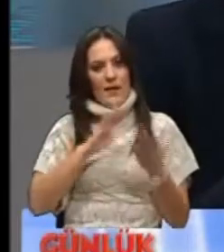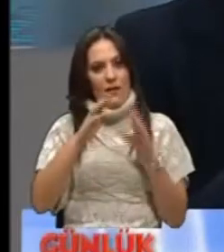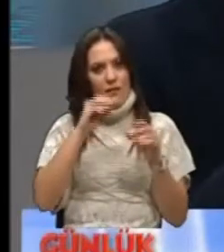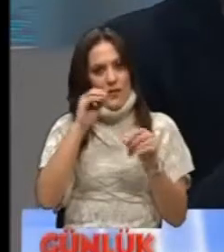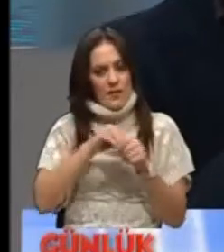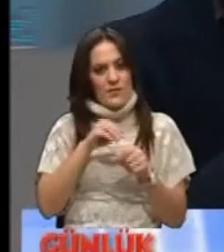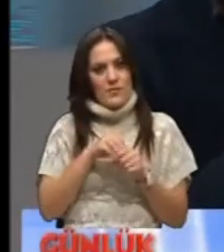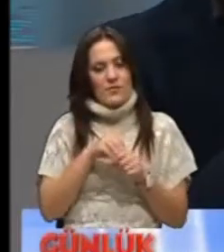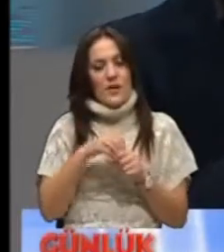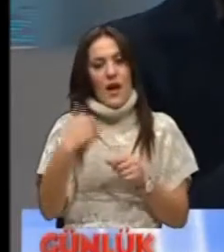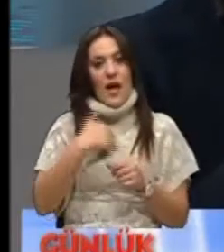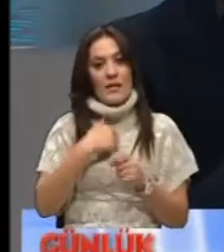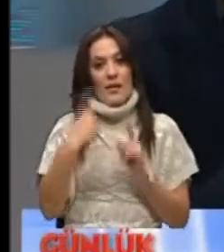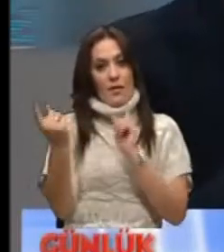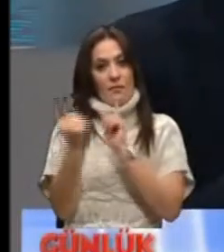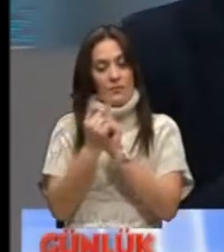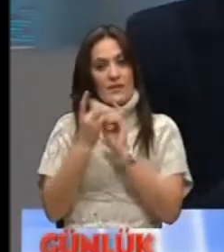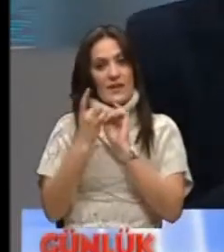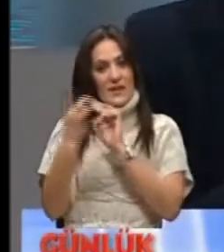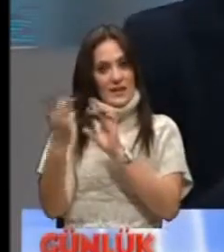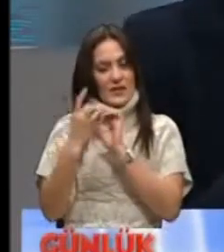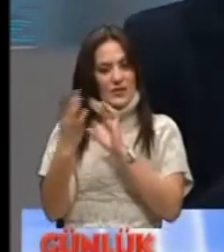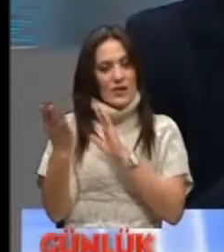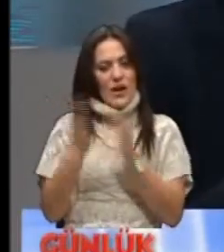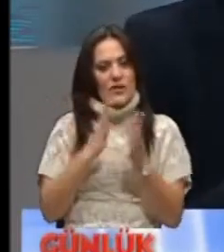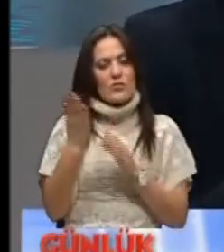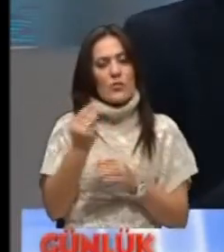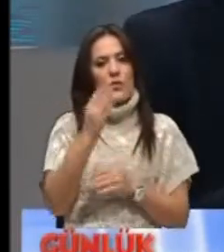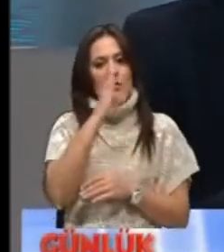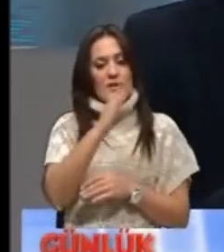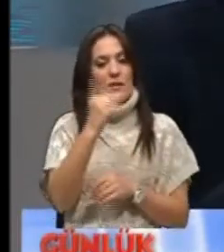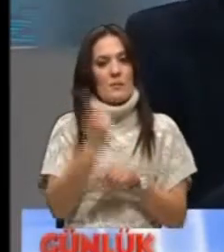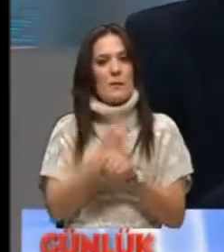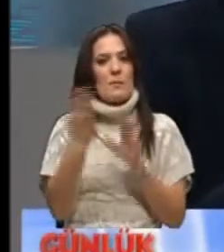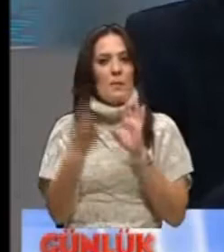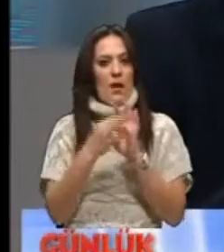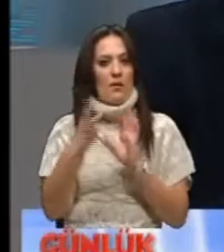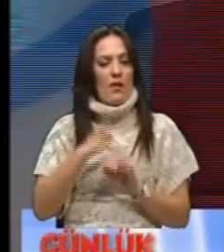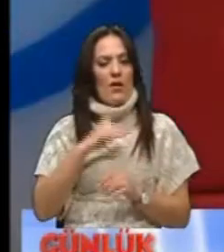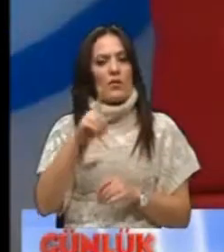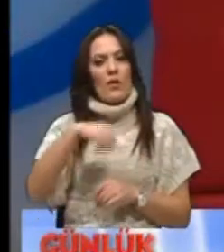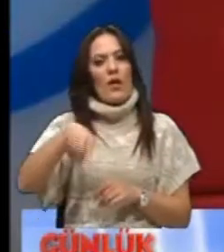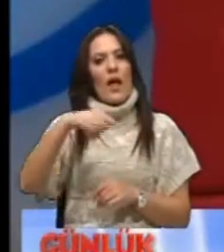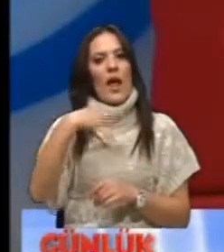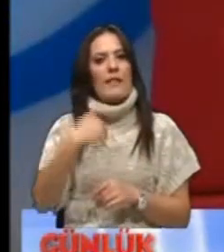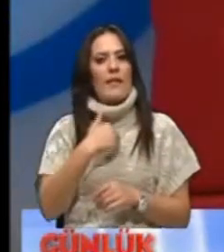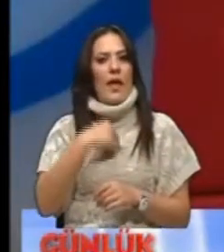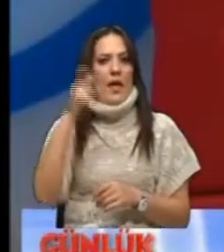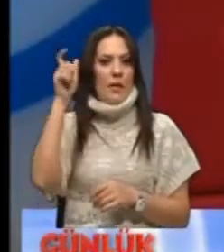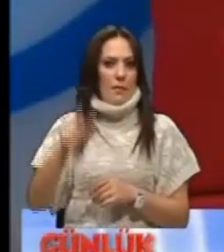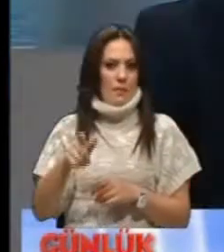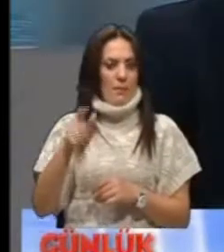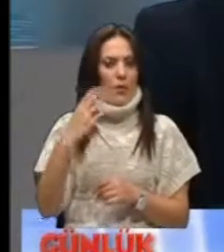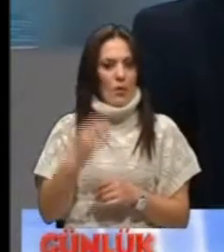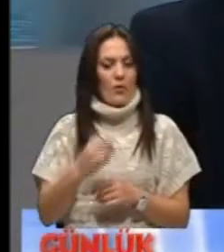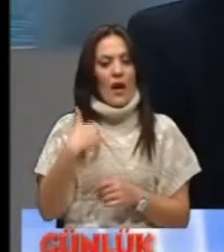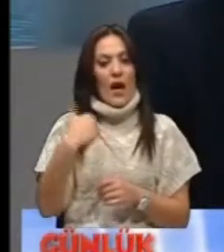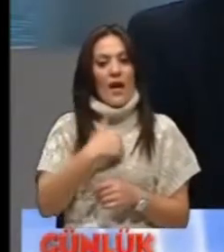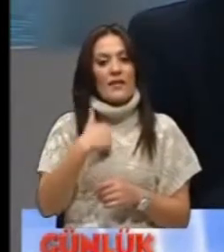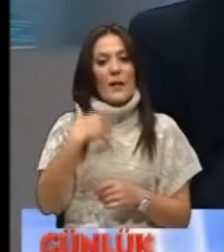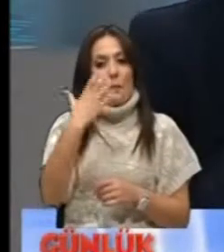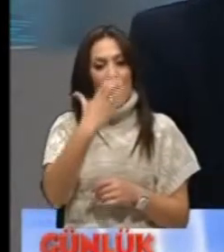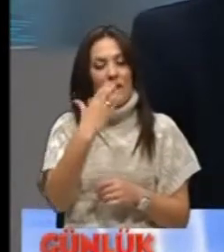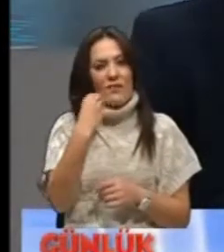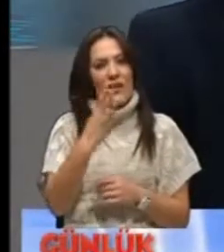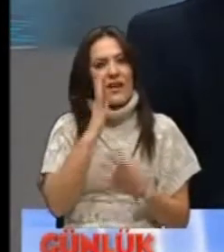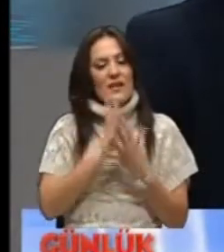davranışlarımızla annemizle kurduğumuz ilişki arasında çok ciddi bir bağ var. Dönüyor dolaşıyor anneye geliyor yani. Anneye ve bakım veren